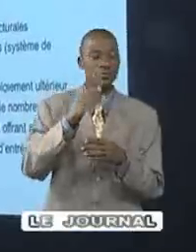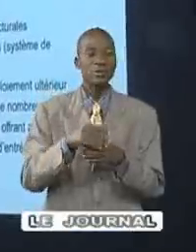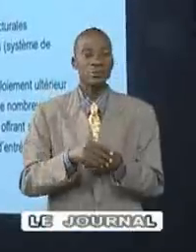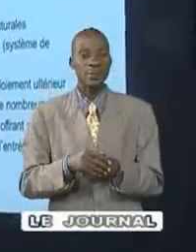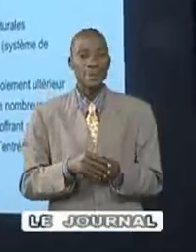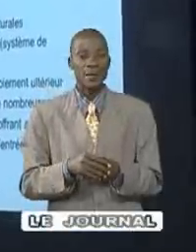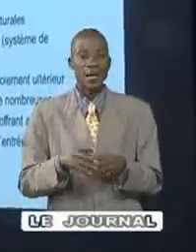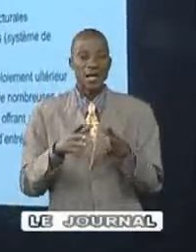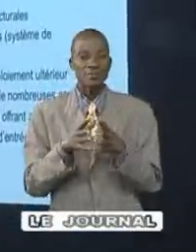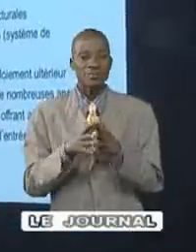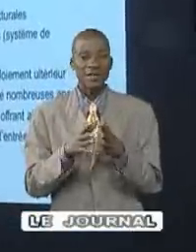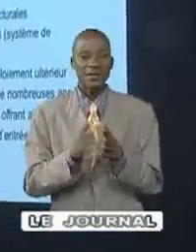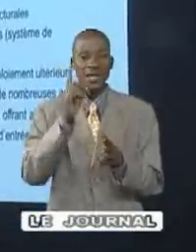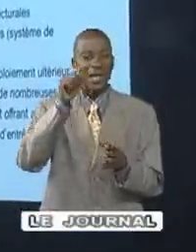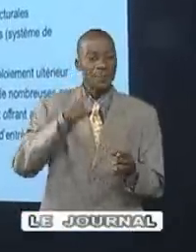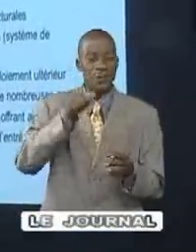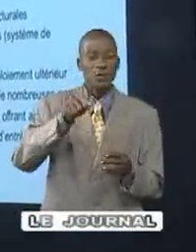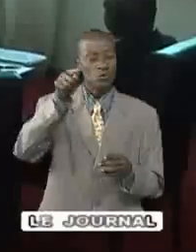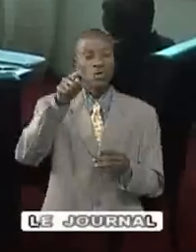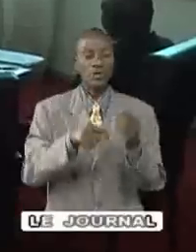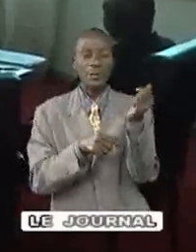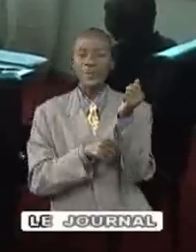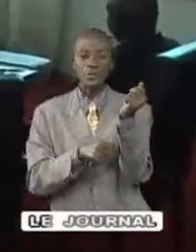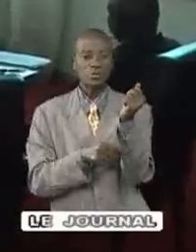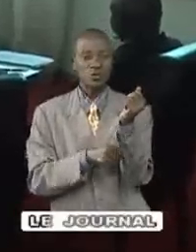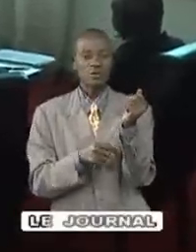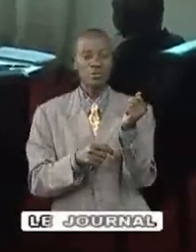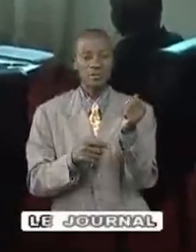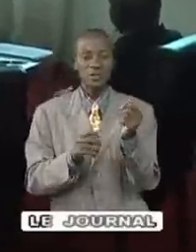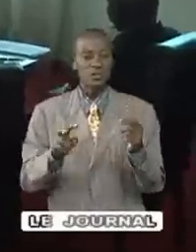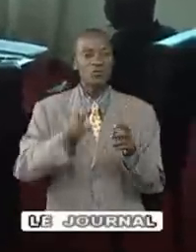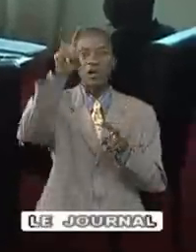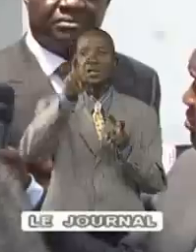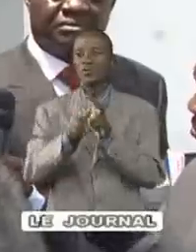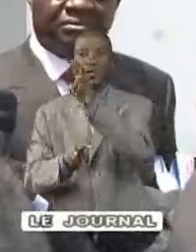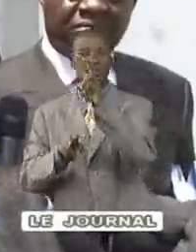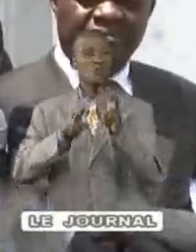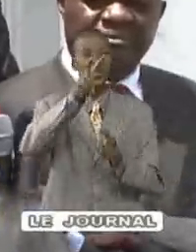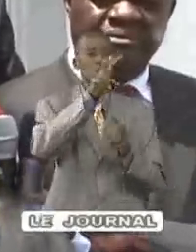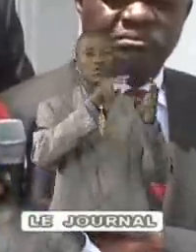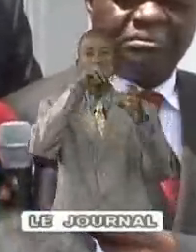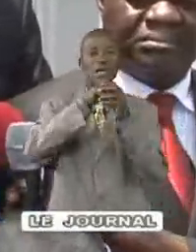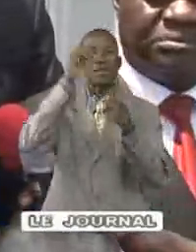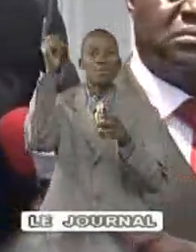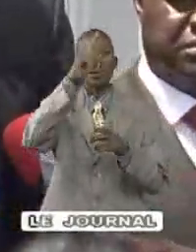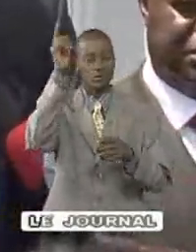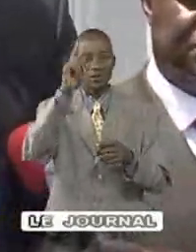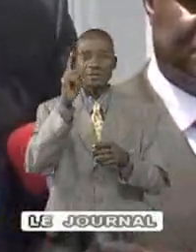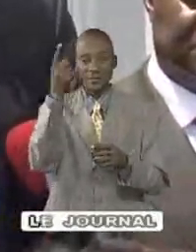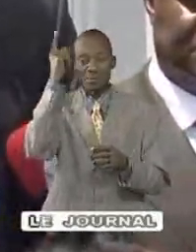capacité d'accueil d'1 million de passagers sur les trafics internationaux uniquement. Nous avons recueilli les